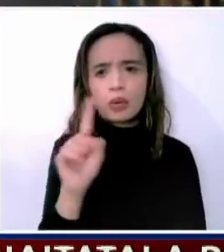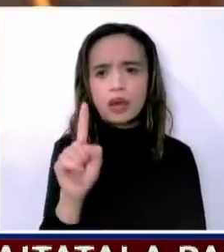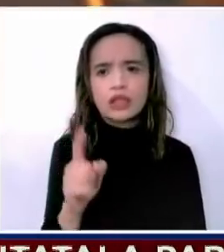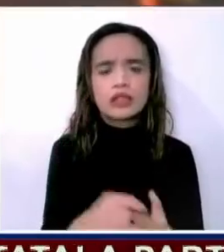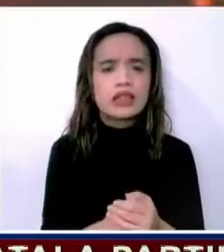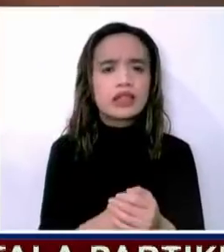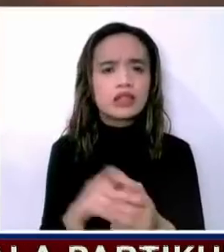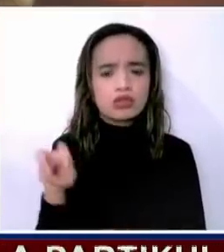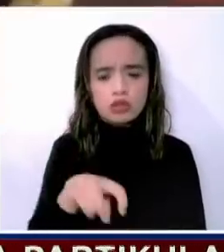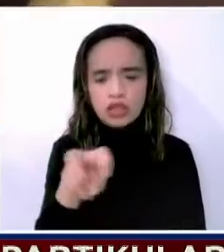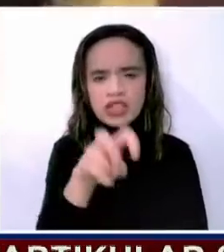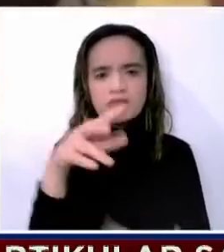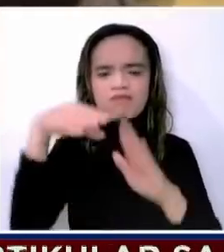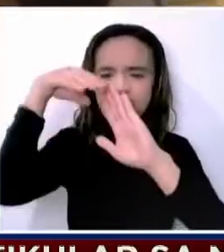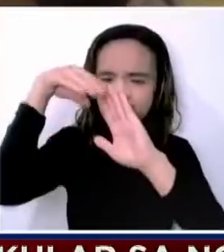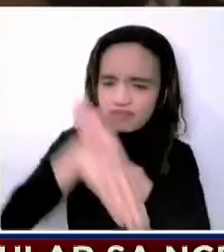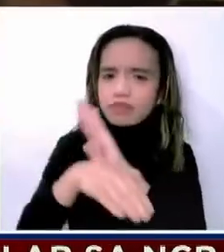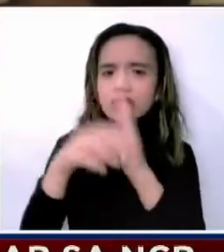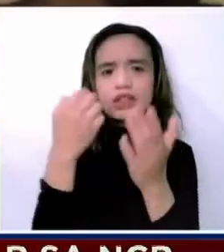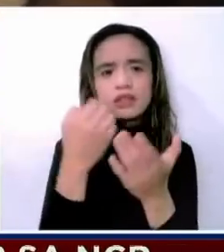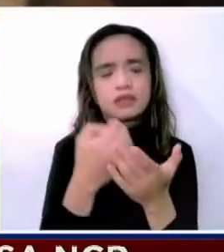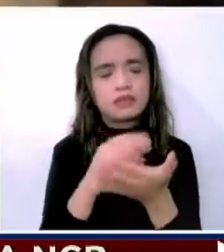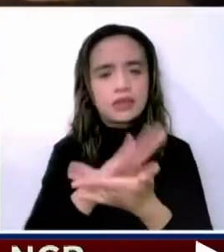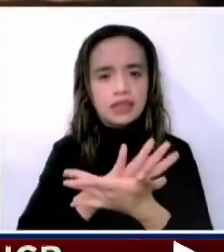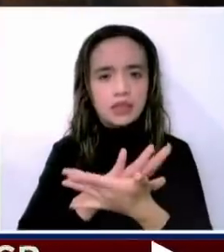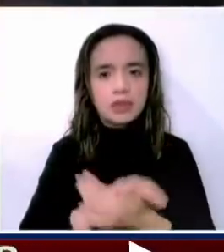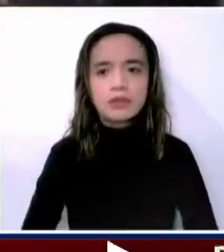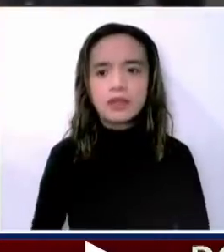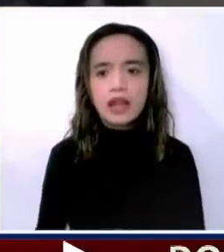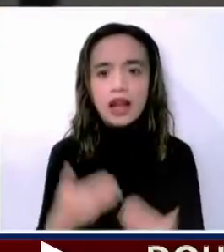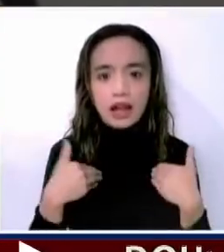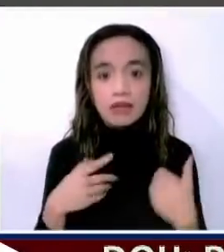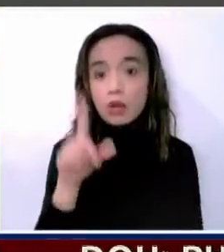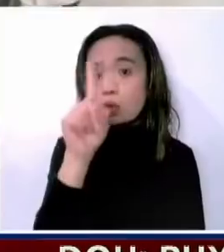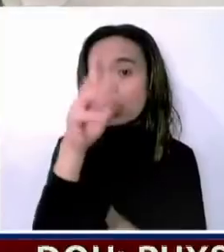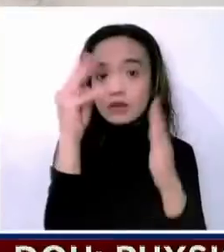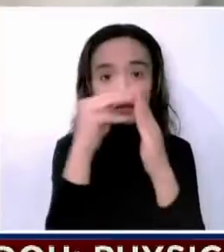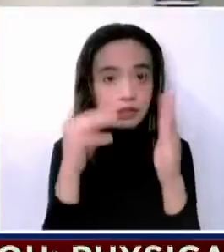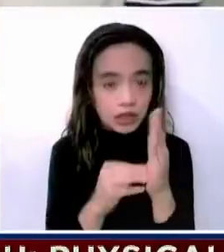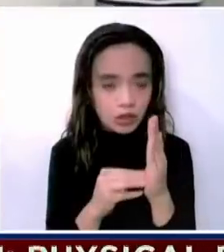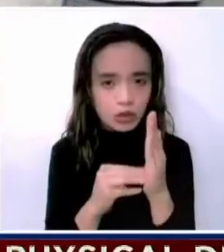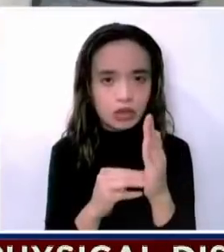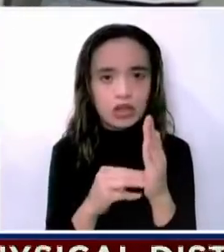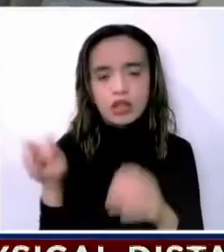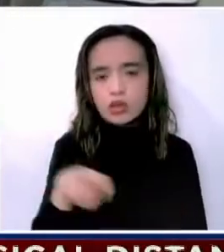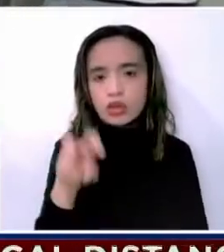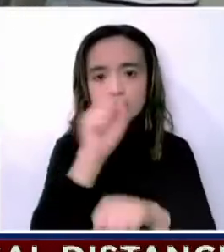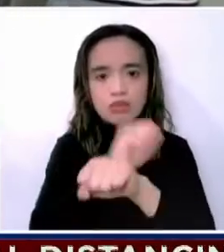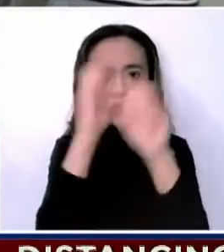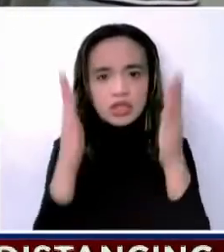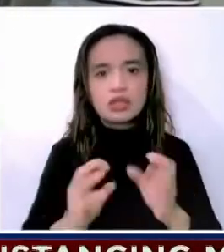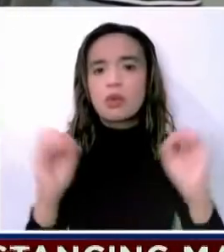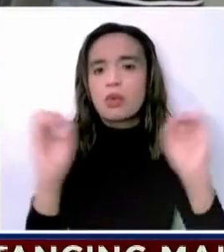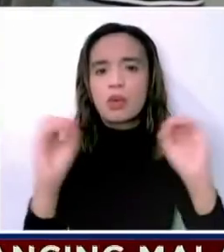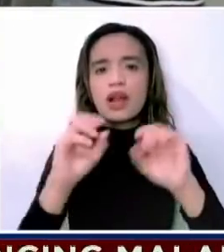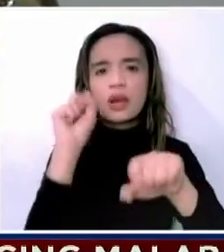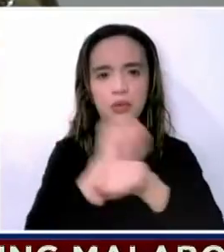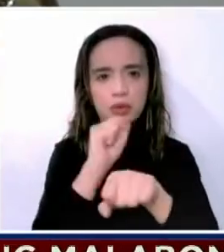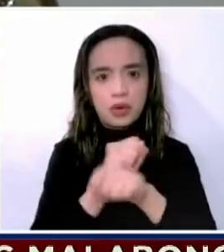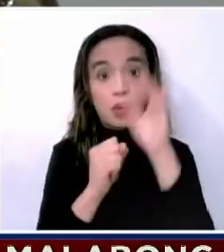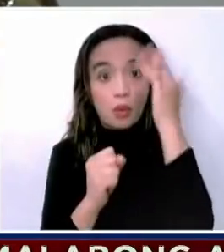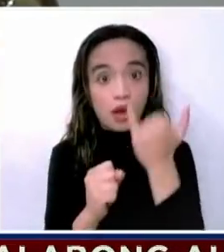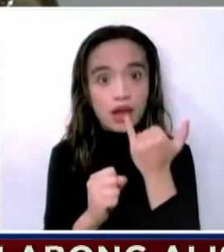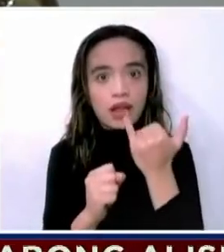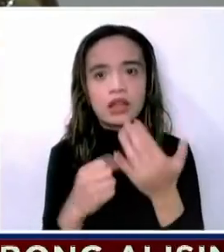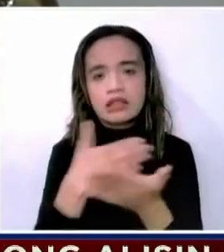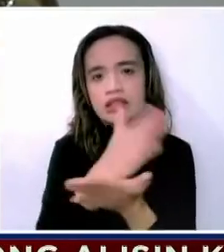pandemic. Sa datos ng DOT, nasa may 1 milyong tourism workers ang nawalan ng trabaho matapos magsara ang ilang